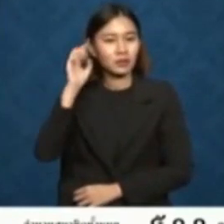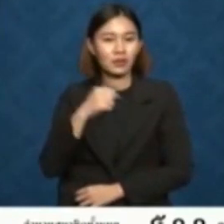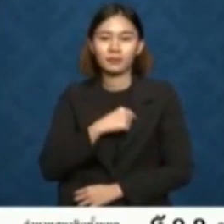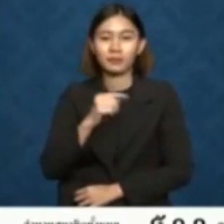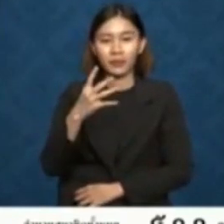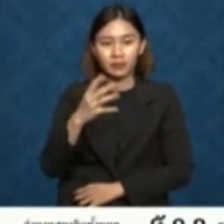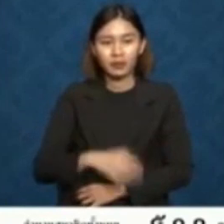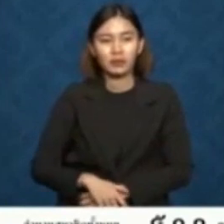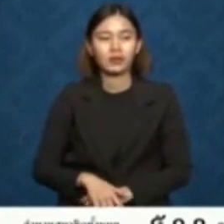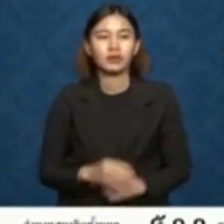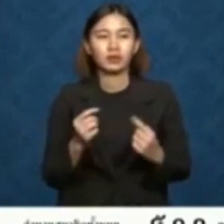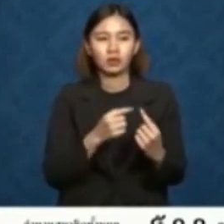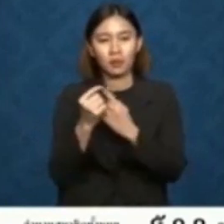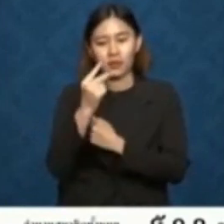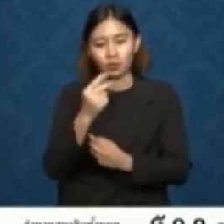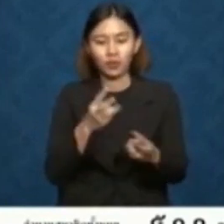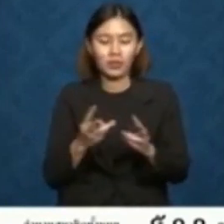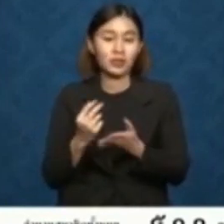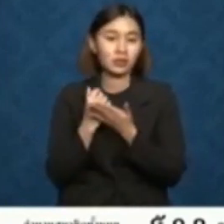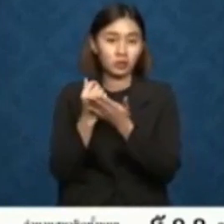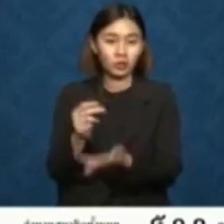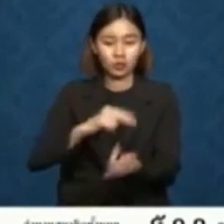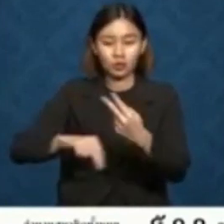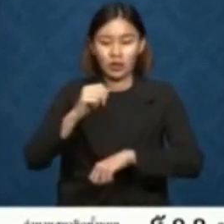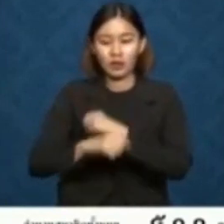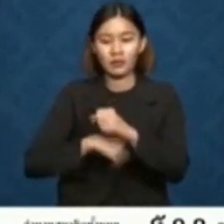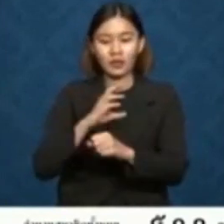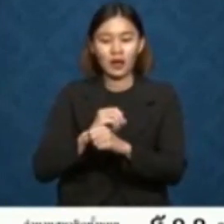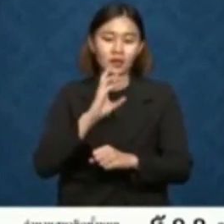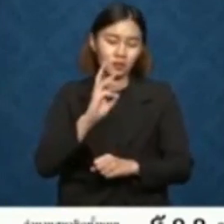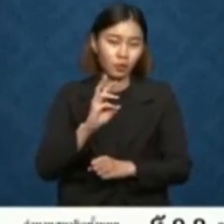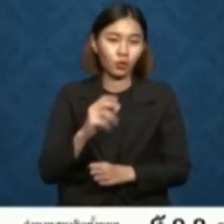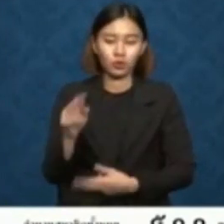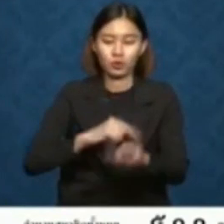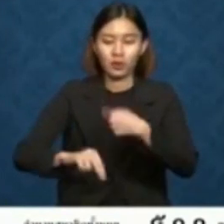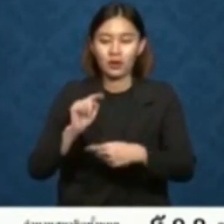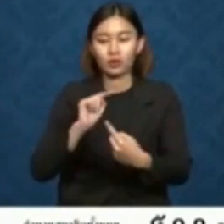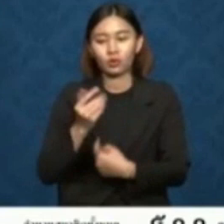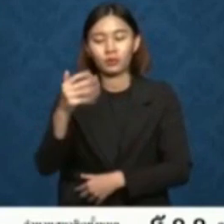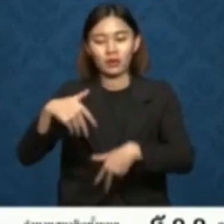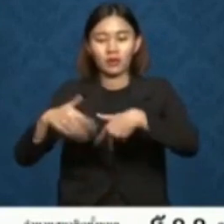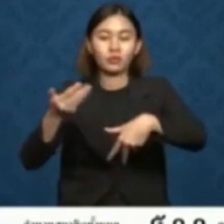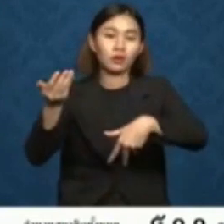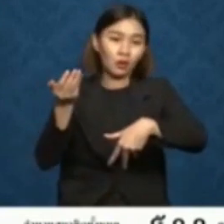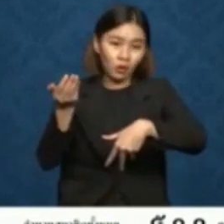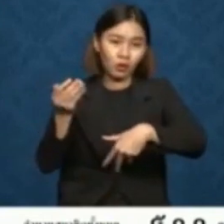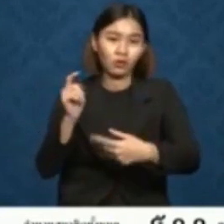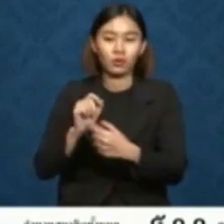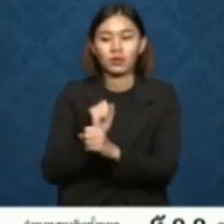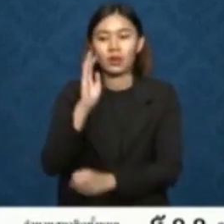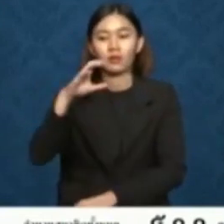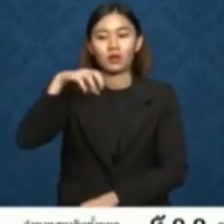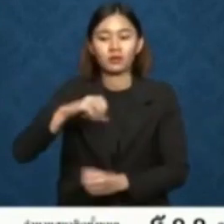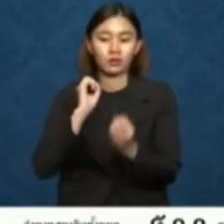าดความเชื่อมั่นครับต่อมาครับมาดูเรื่องการเยียวยากันบ้างในปี56การเยียวยาที่เกิดขึ้นจากการเรียกร้องของพี่น้องประชาช